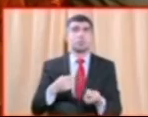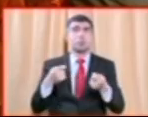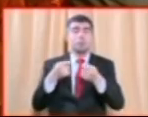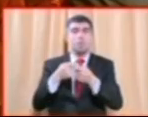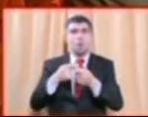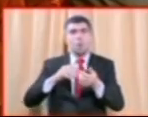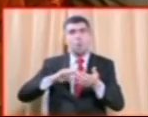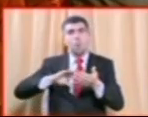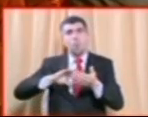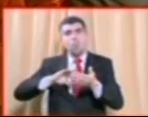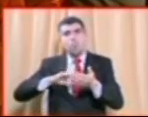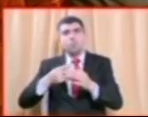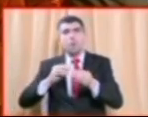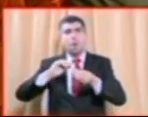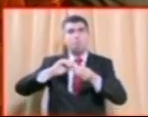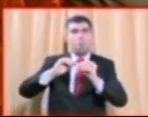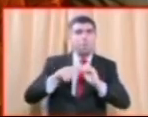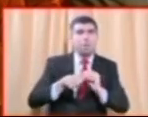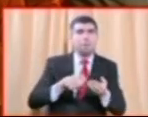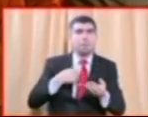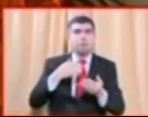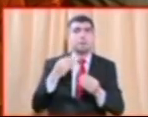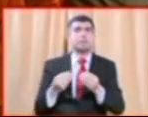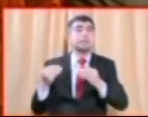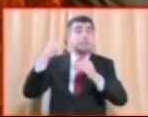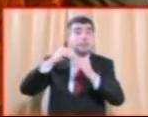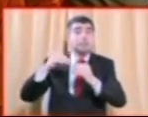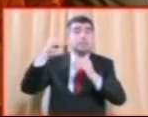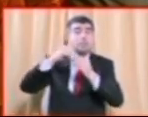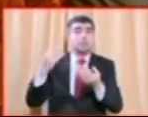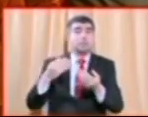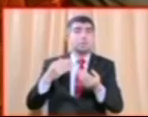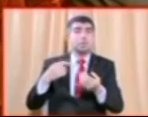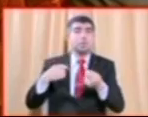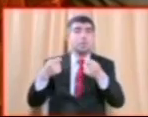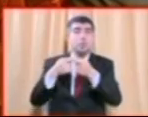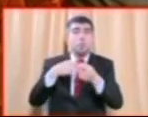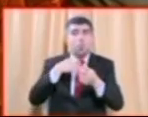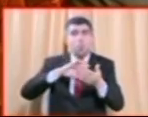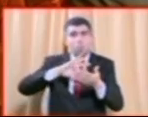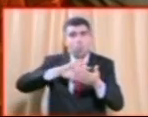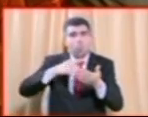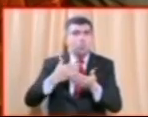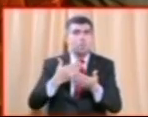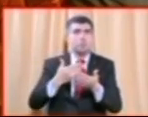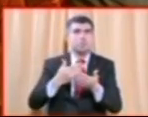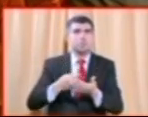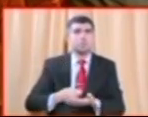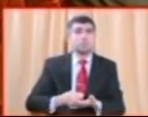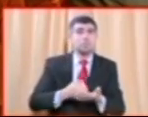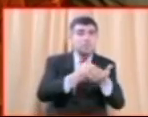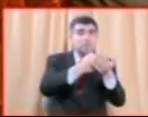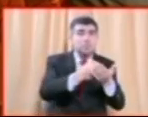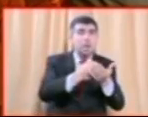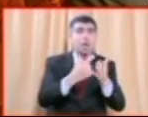قال هاد تزيدونا شي حاجه، هذه ماشي تنزيدوا شي حاجه، ماشي تنخزنوهم، تنعطيوهم 270 الف